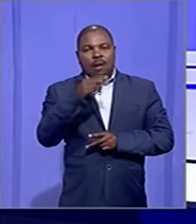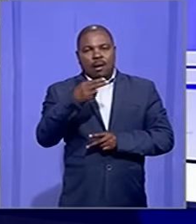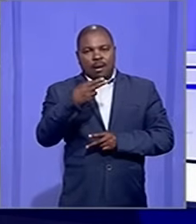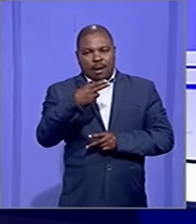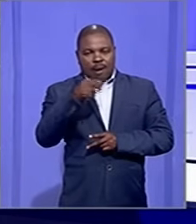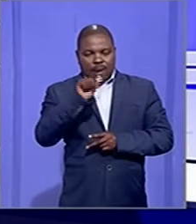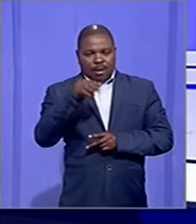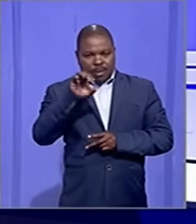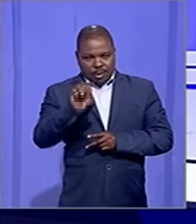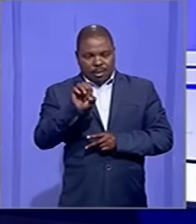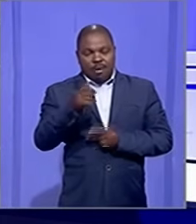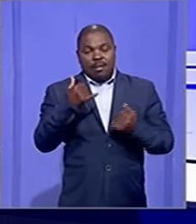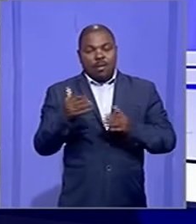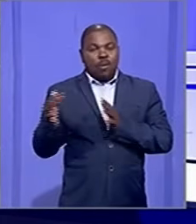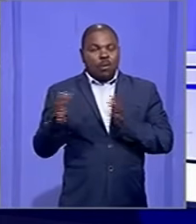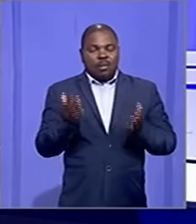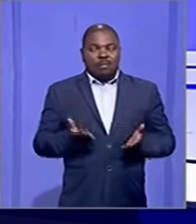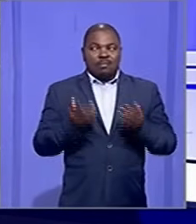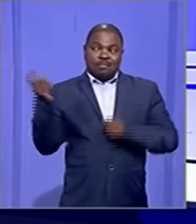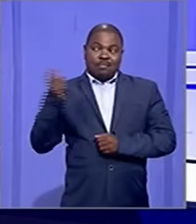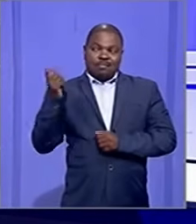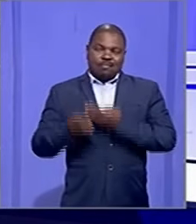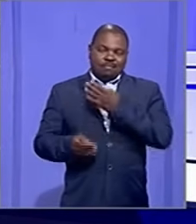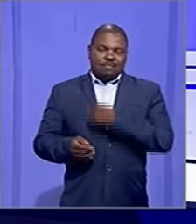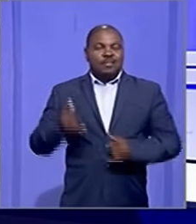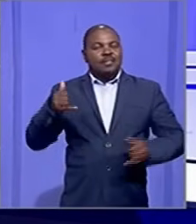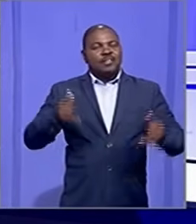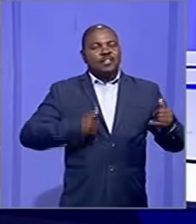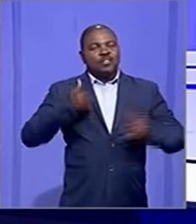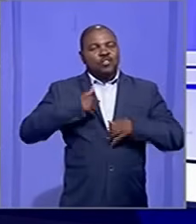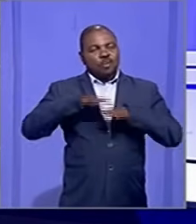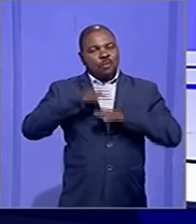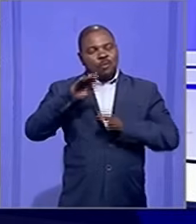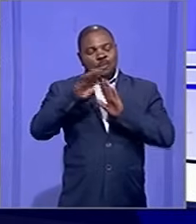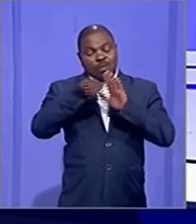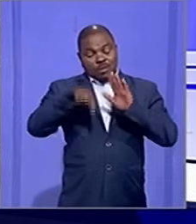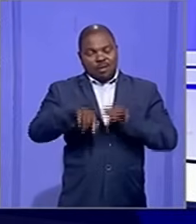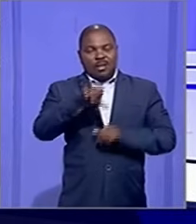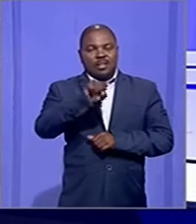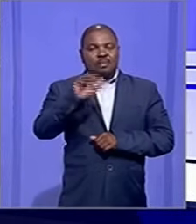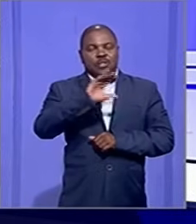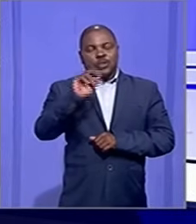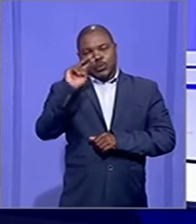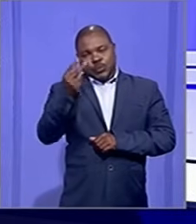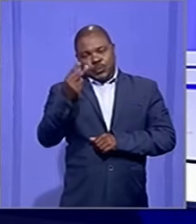bjale go latela kakanyo ya maemo a boso tšwelang pele go ipsina ka molokolo kwa mananeo go SABC 2.